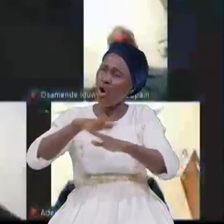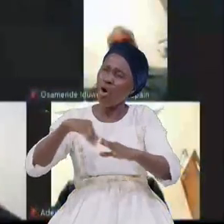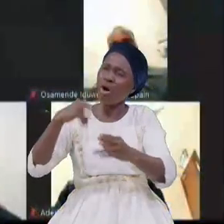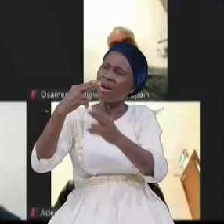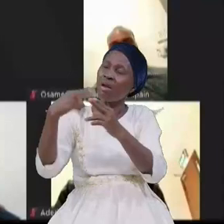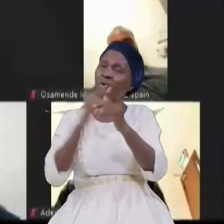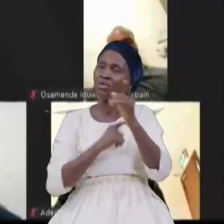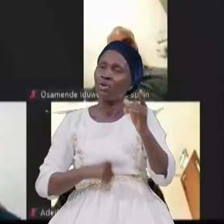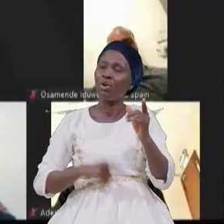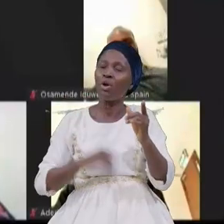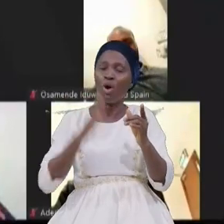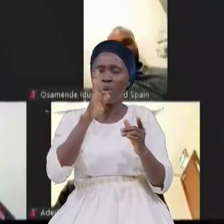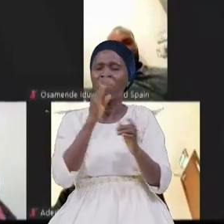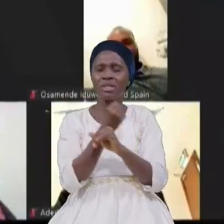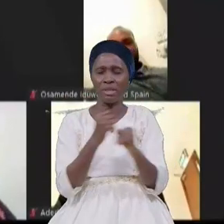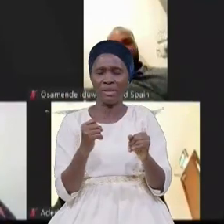sera sauvé.